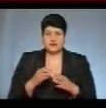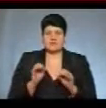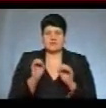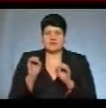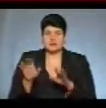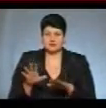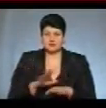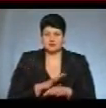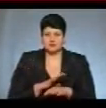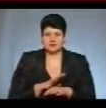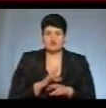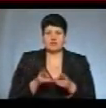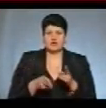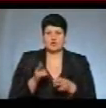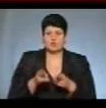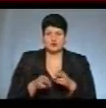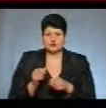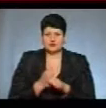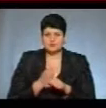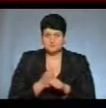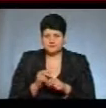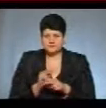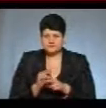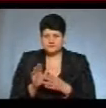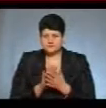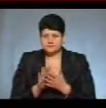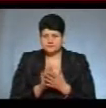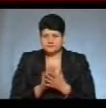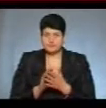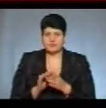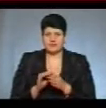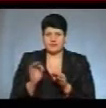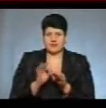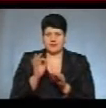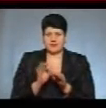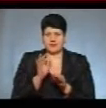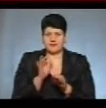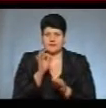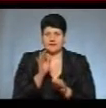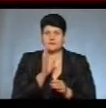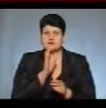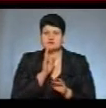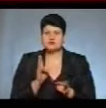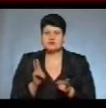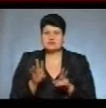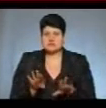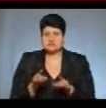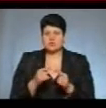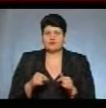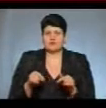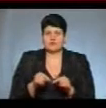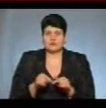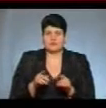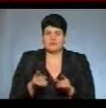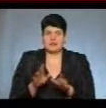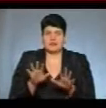було первинну хірургічну обробку рани, промито, наложено шви. Дівчинку залишили у відділі, бо вона не